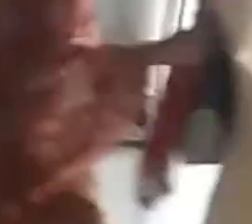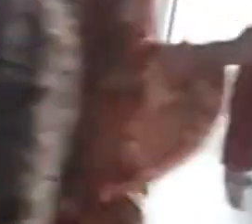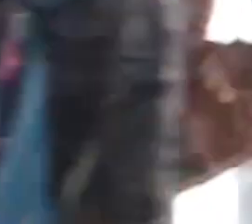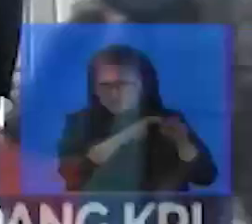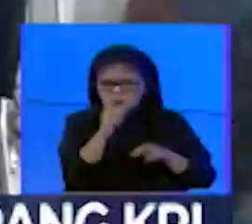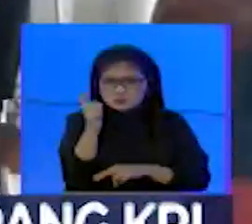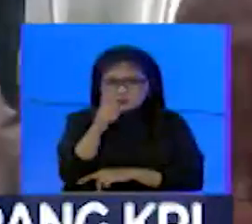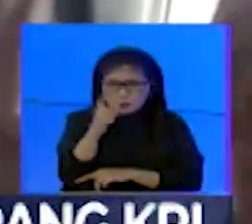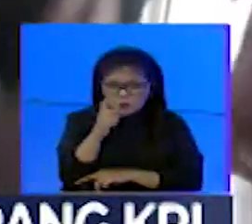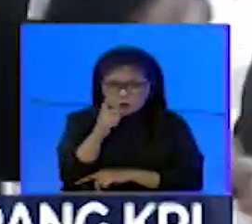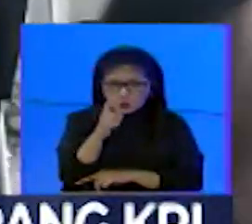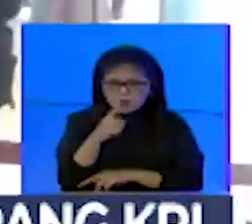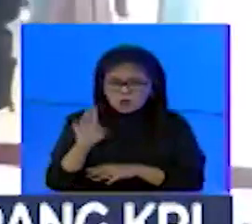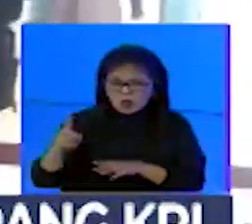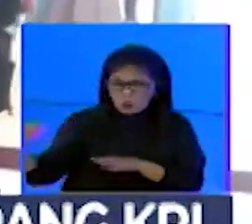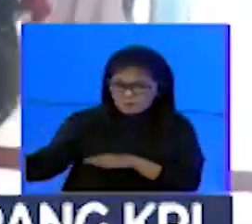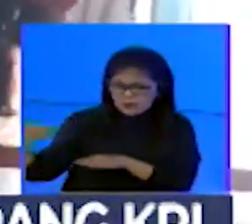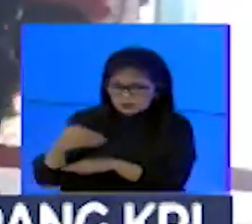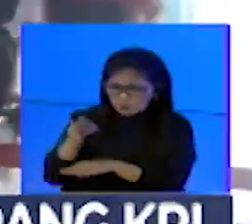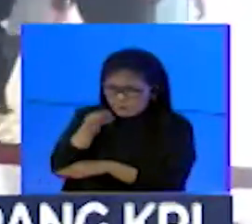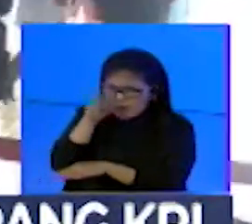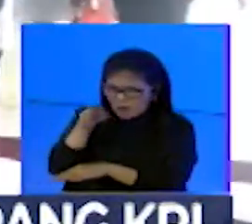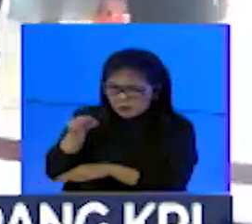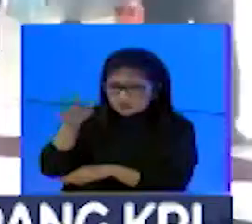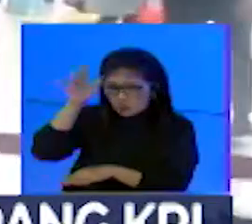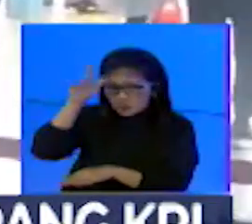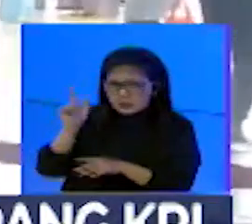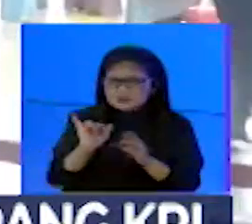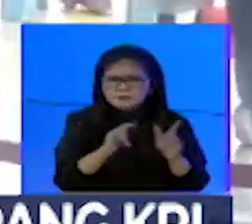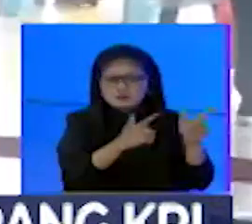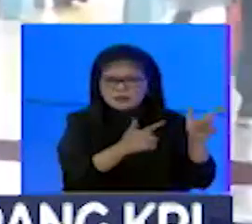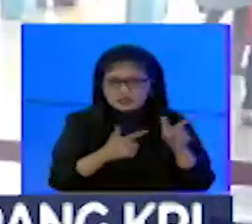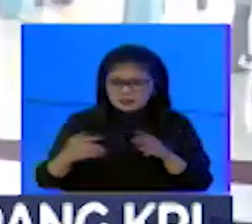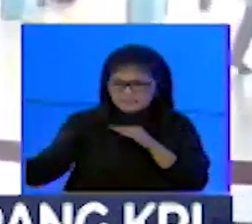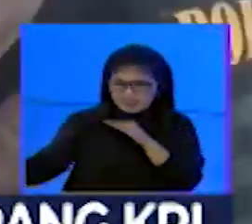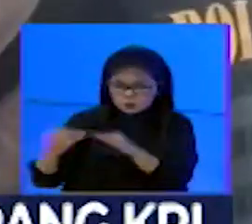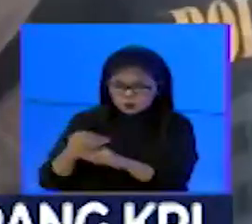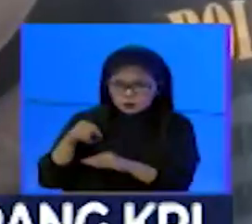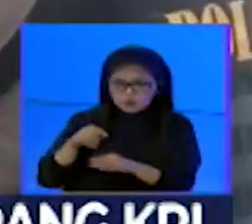Setiap jalur masuk diawasi oleh aparat kepolisian bersenjata hingga menuju peron.